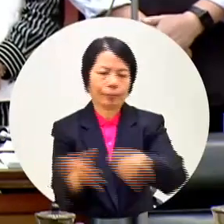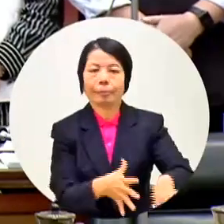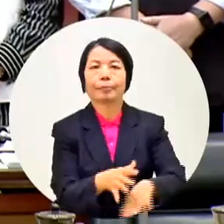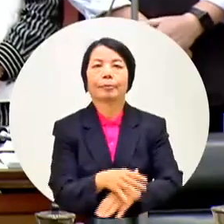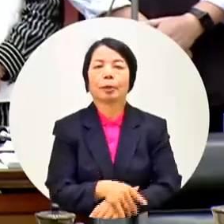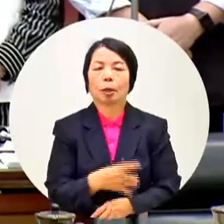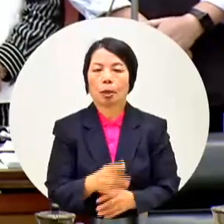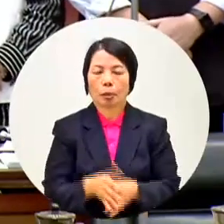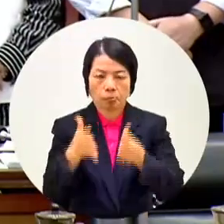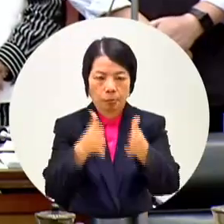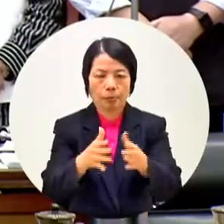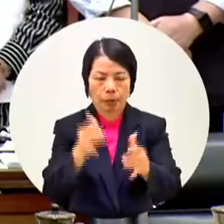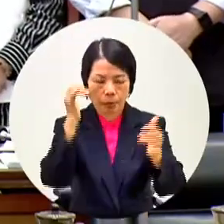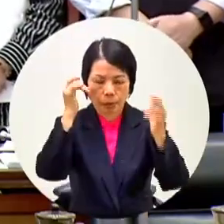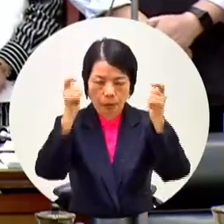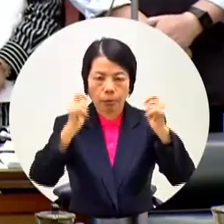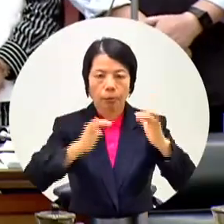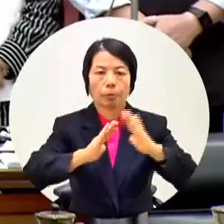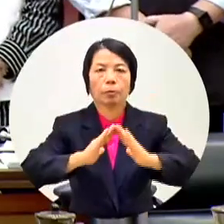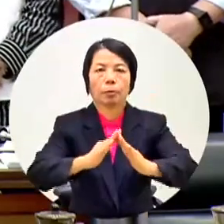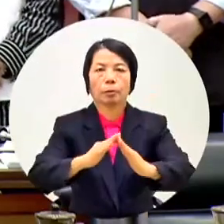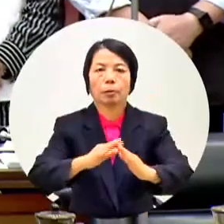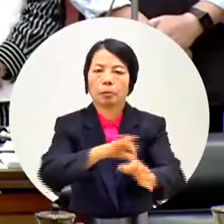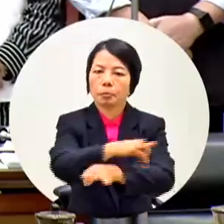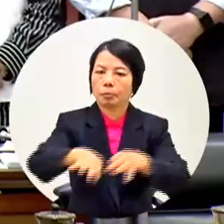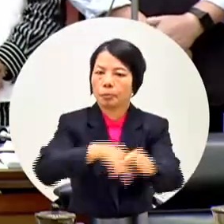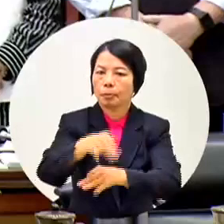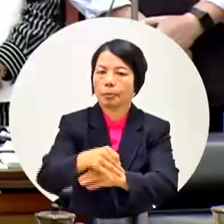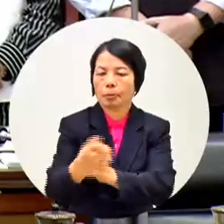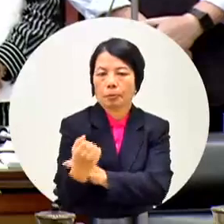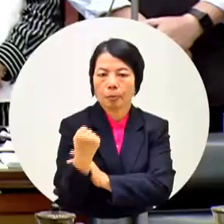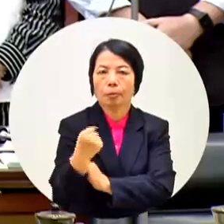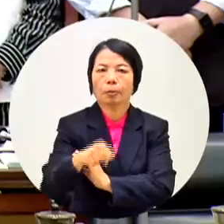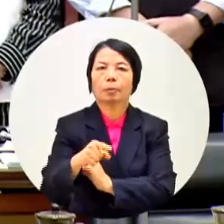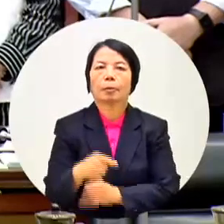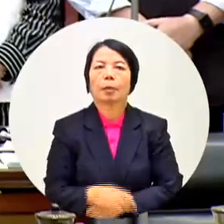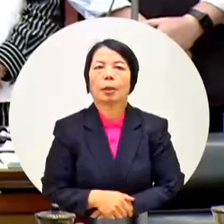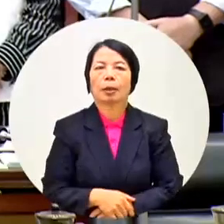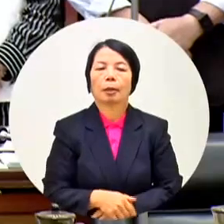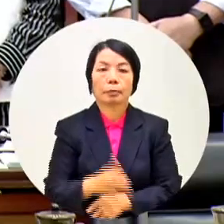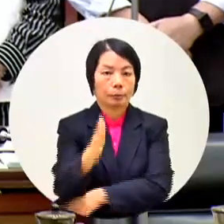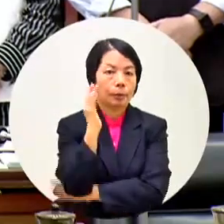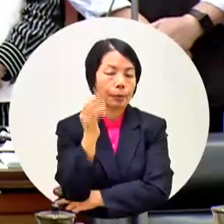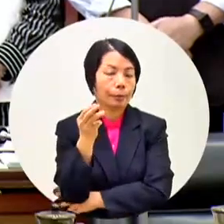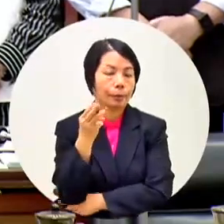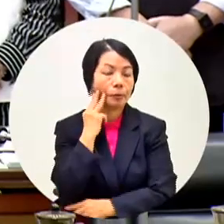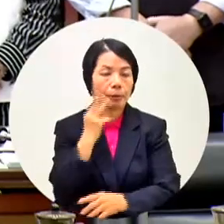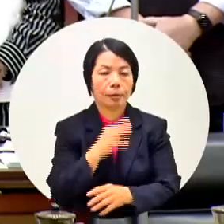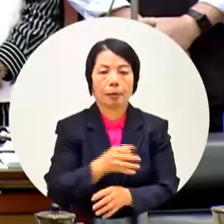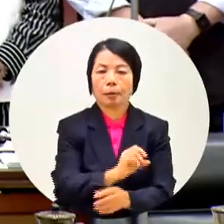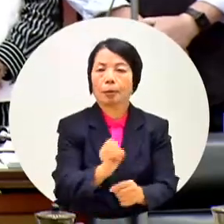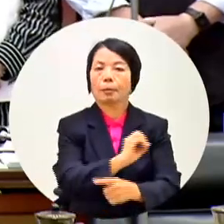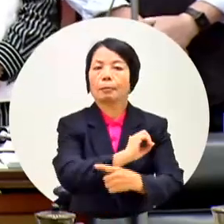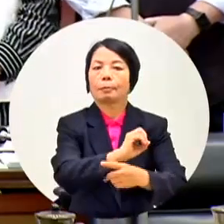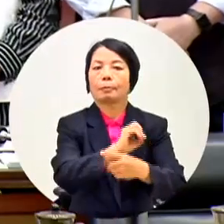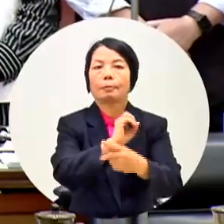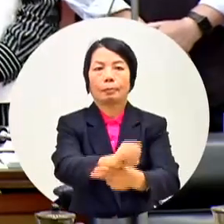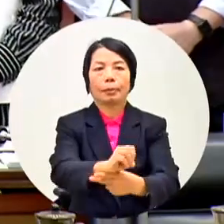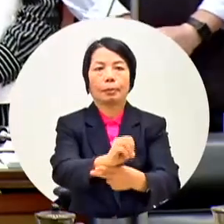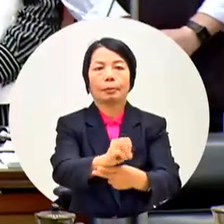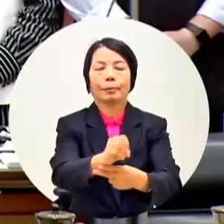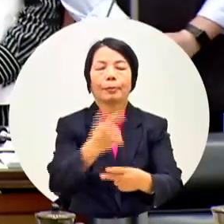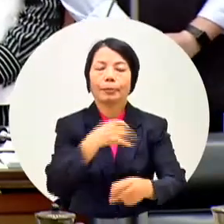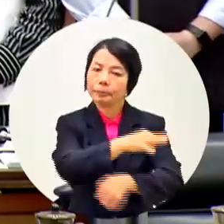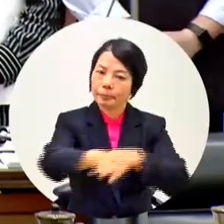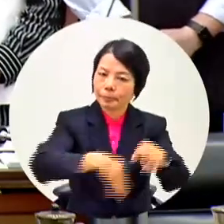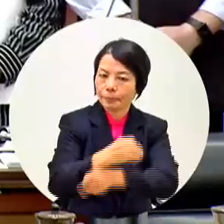真的是政治0分，经济100分。我希望哦，大家不分东短哦，为着咱高雄市的市民，为着咱高雄市的经济，啊